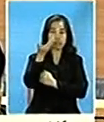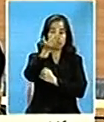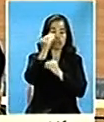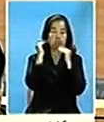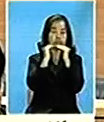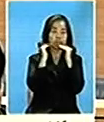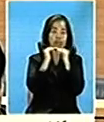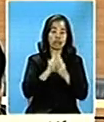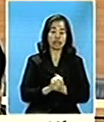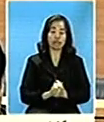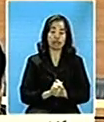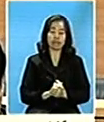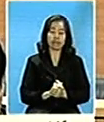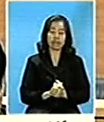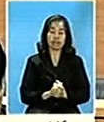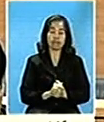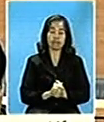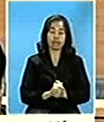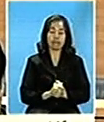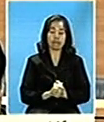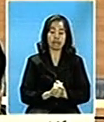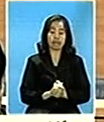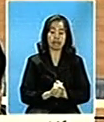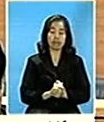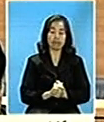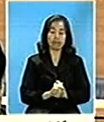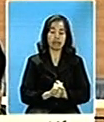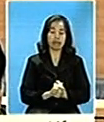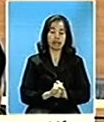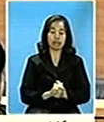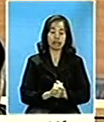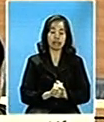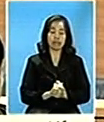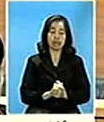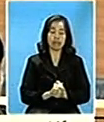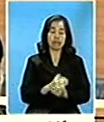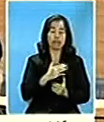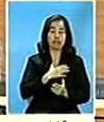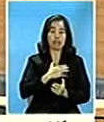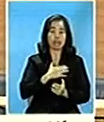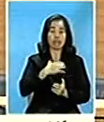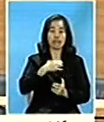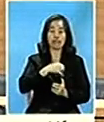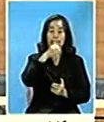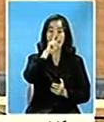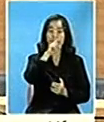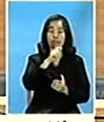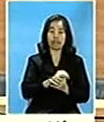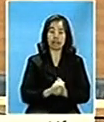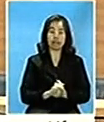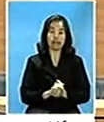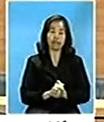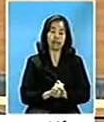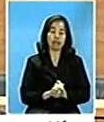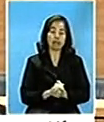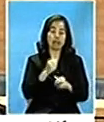คะเพราะฉะนั้นเนี่ยดิฉันก็อยากจะเรียนว่าได้อยากจะถามท่านว่านะคะว่าท่านได้ทำ